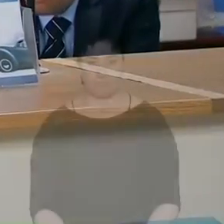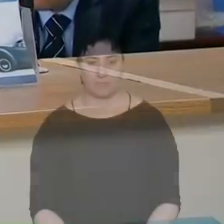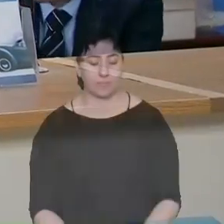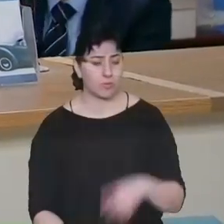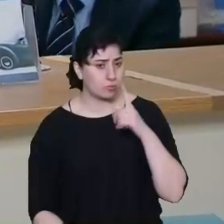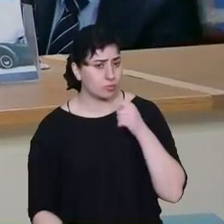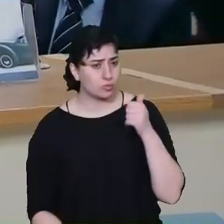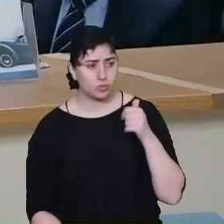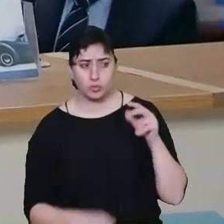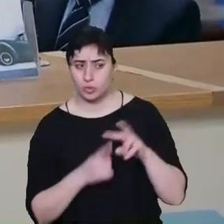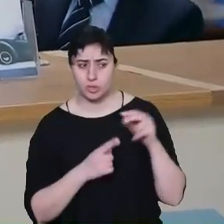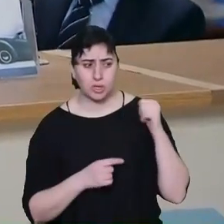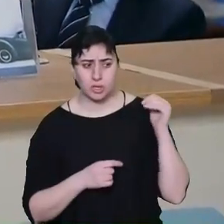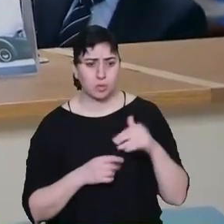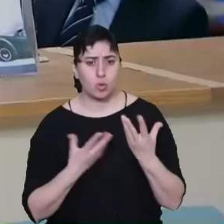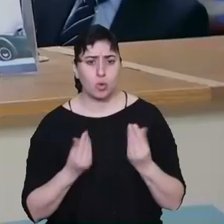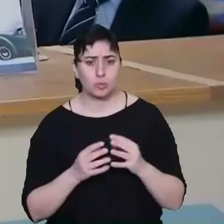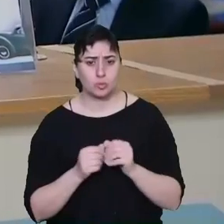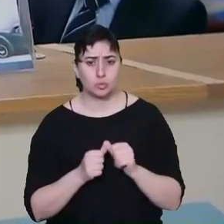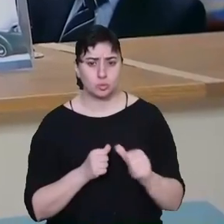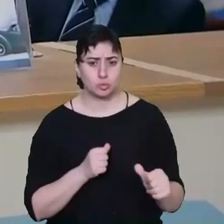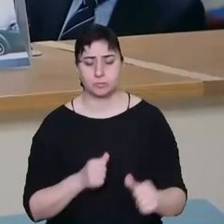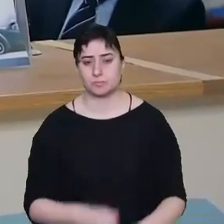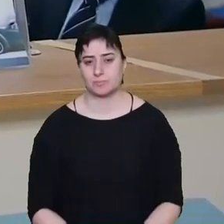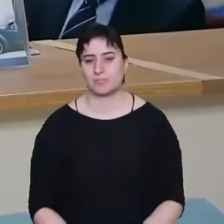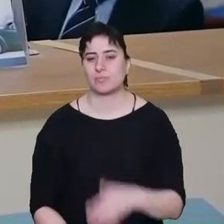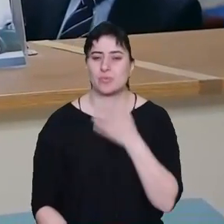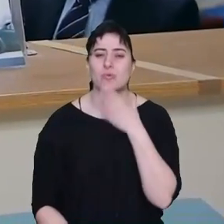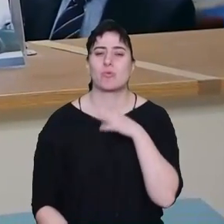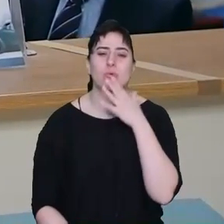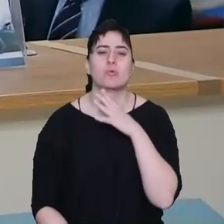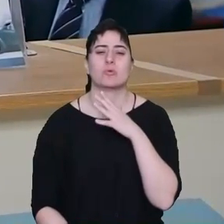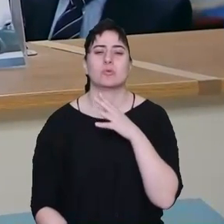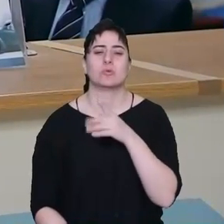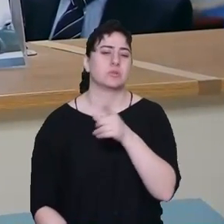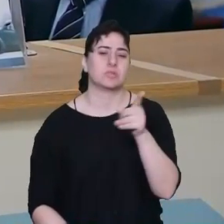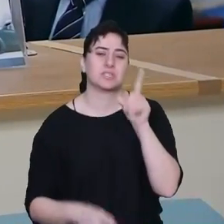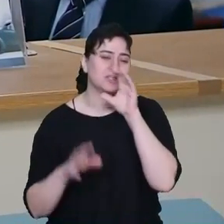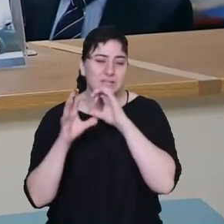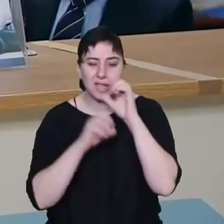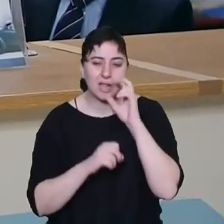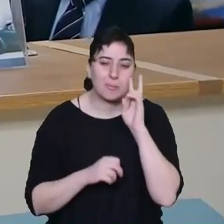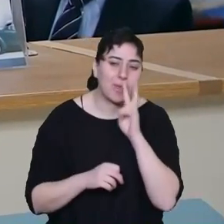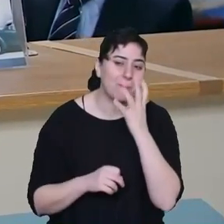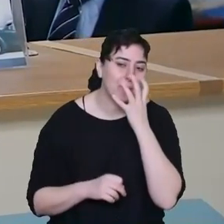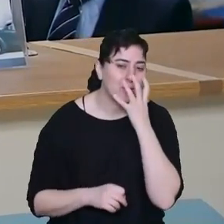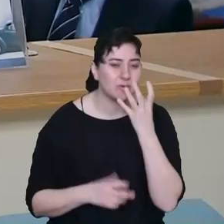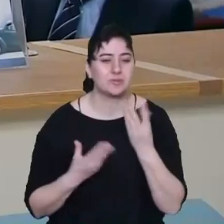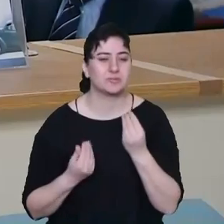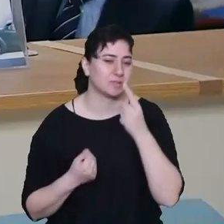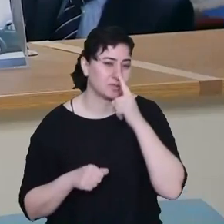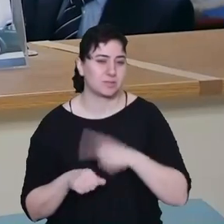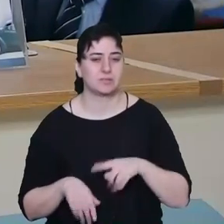Müdür bey, bu sefer Nurhan'ın dönmesi bayağı uzun sürdü yani. Yok canım, o köşede bir yerde saklanıp bize bakıyordur o. Yok